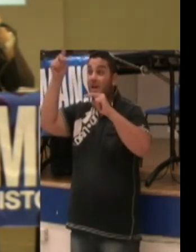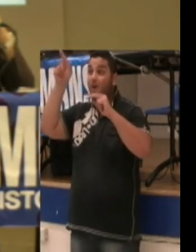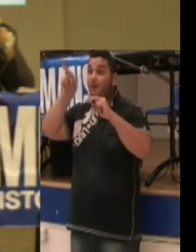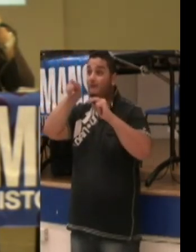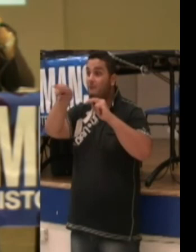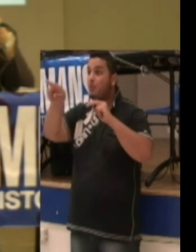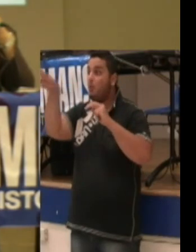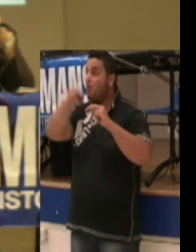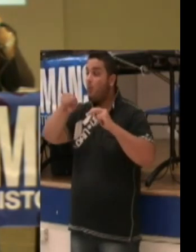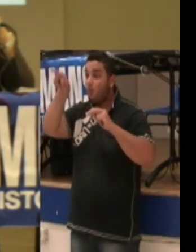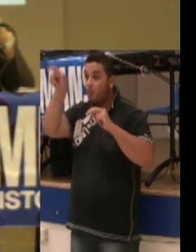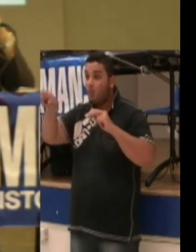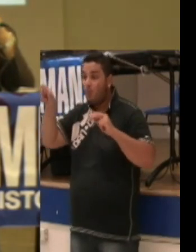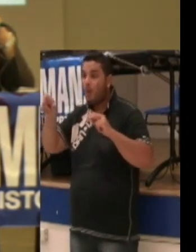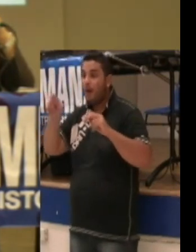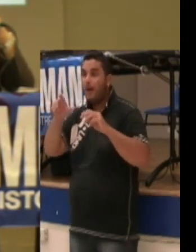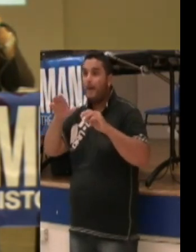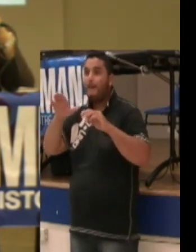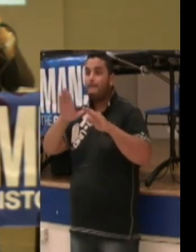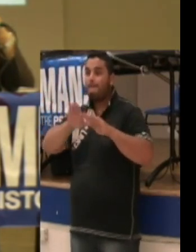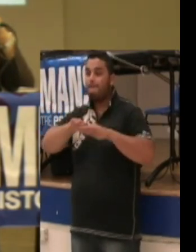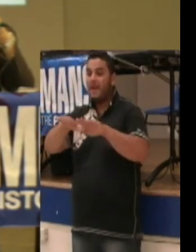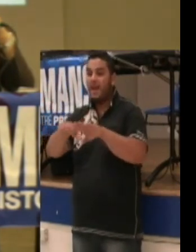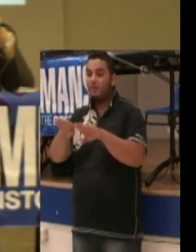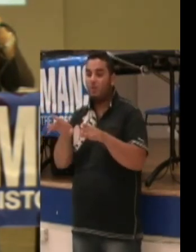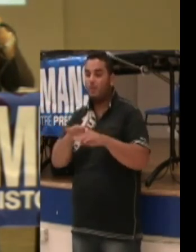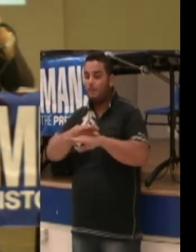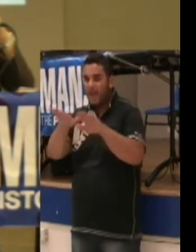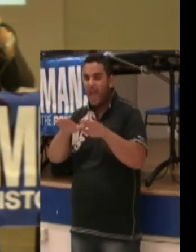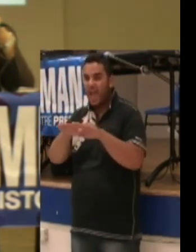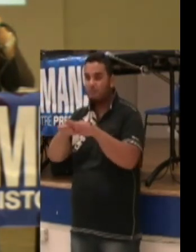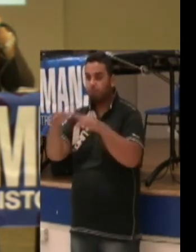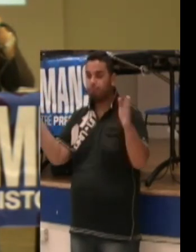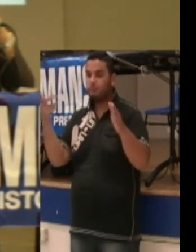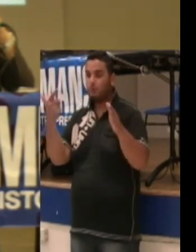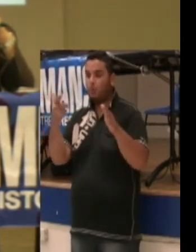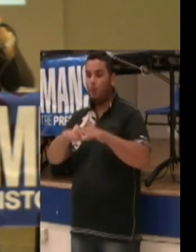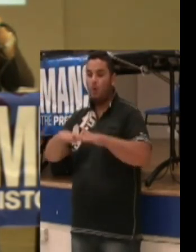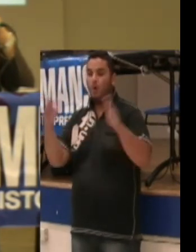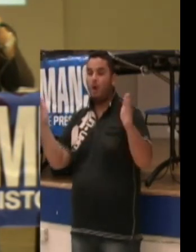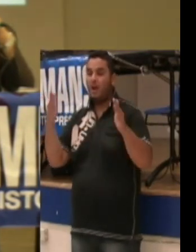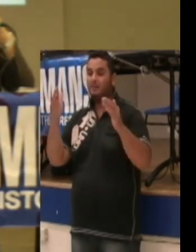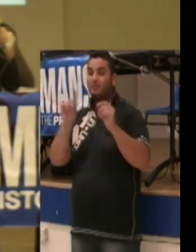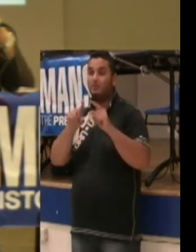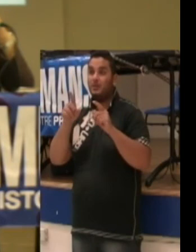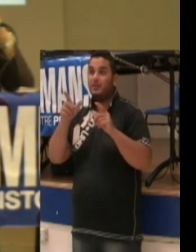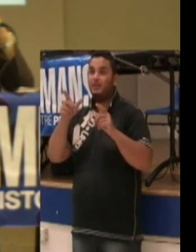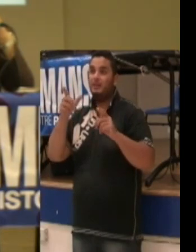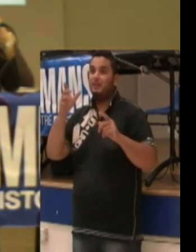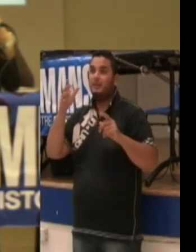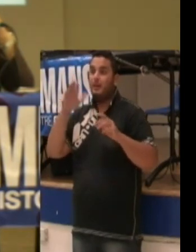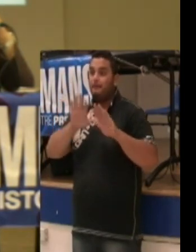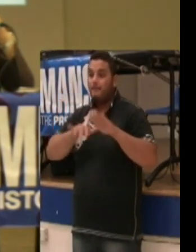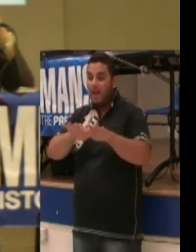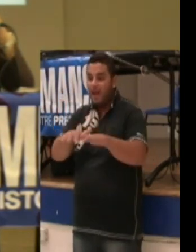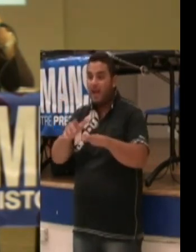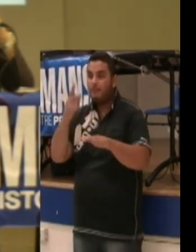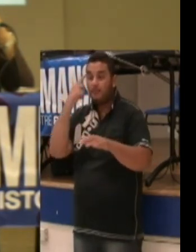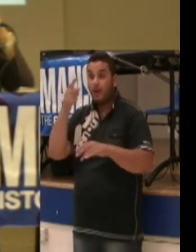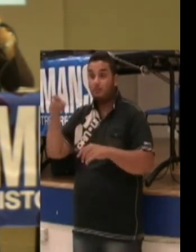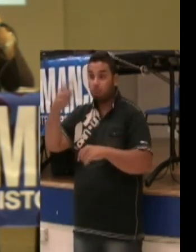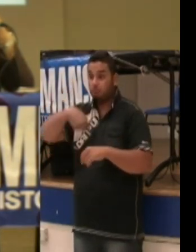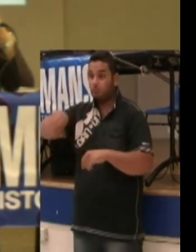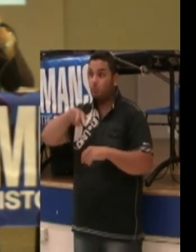a scindé la mer en deux. Autrement dit, si on est à la hauteur, Allah subhanahu wa ta'ala, il peut scinder la mer par nous.